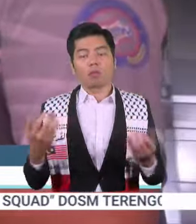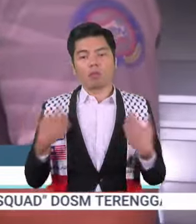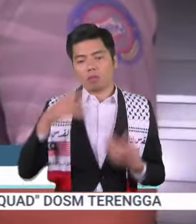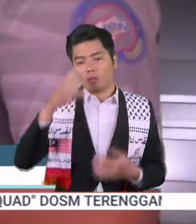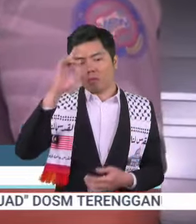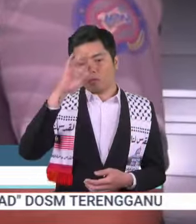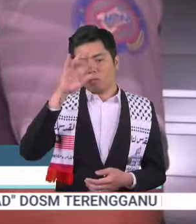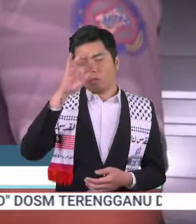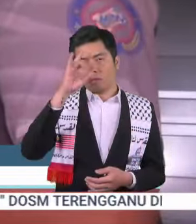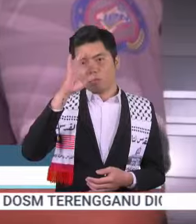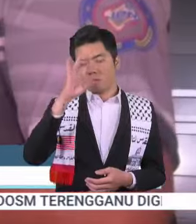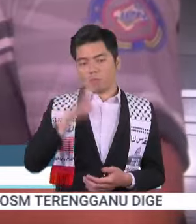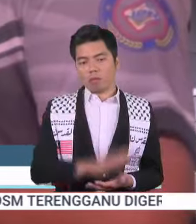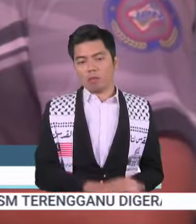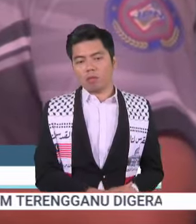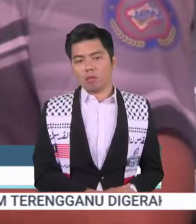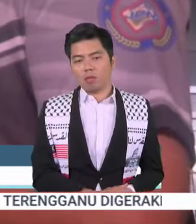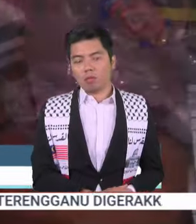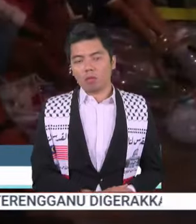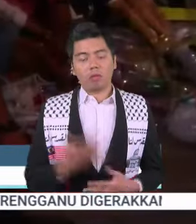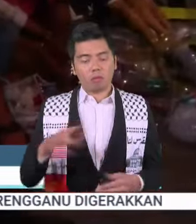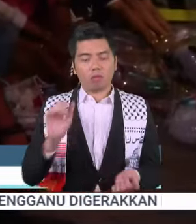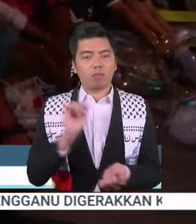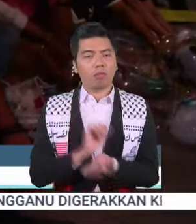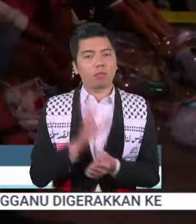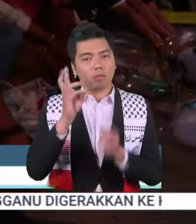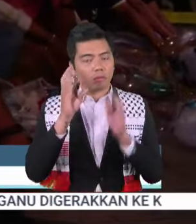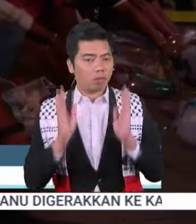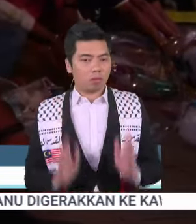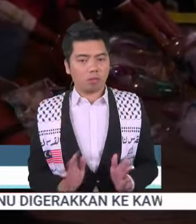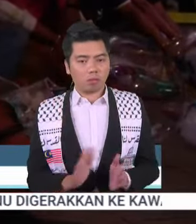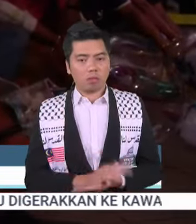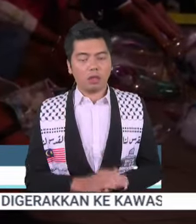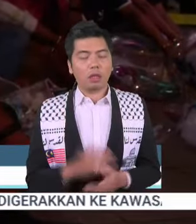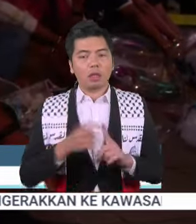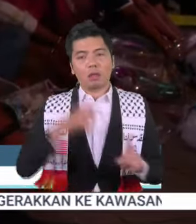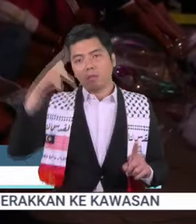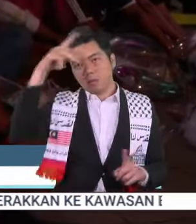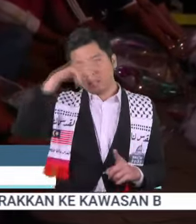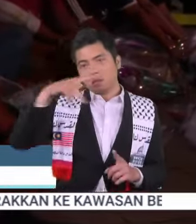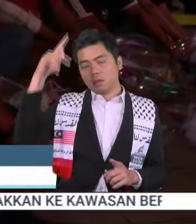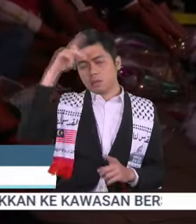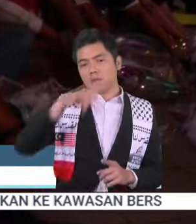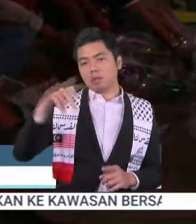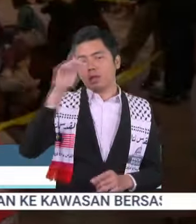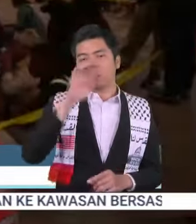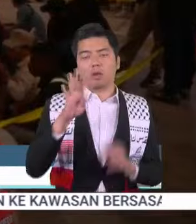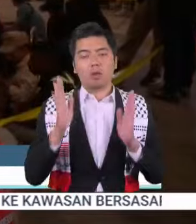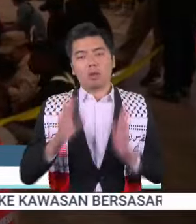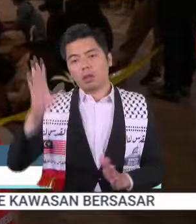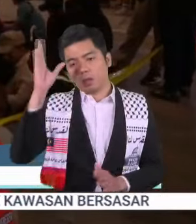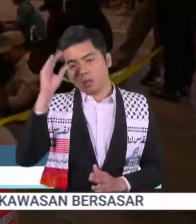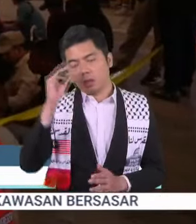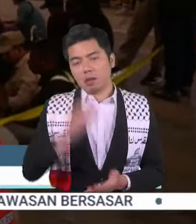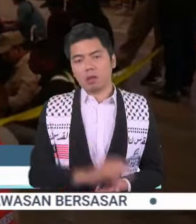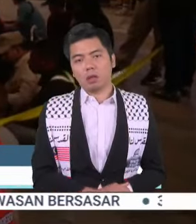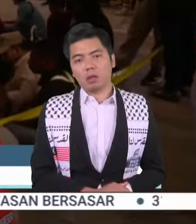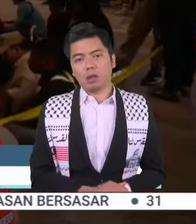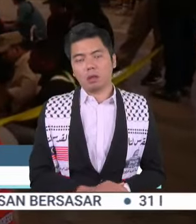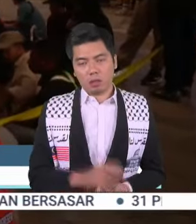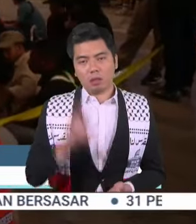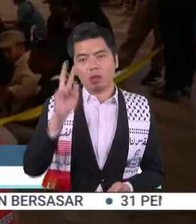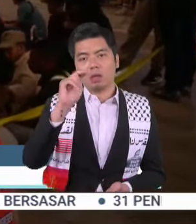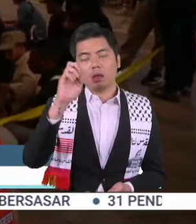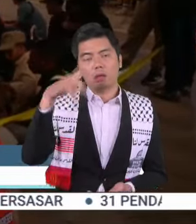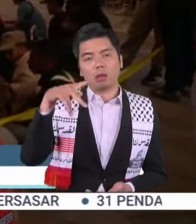hanya lelaki, kita menahan 6 orang. Daripada Pakistan 4 orang lelaki. Daripada Nepal